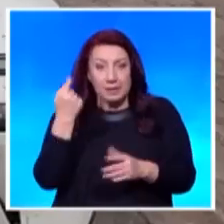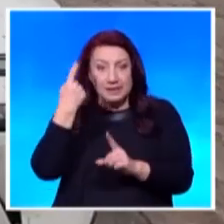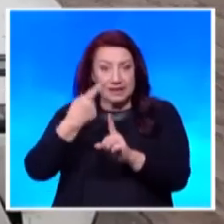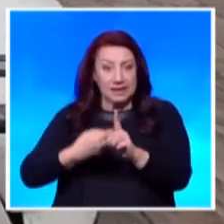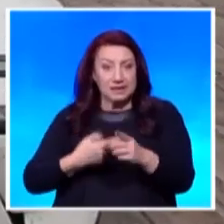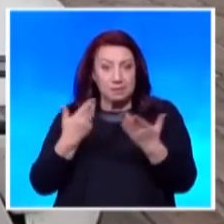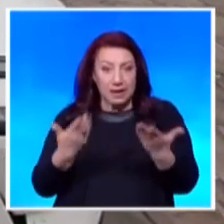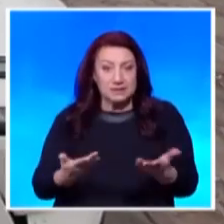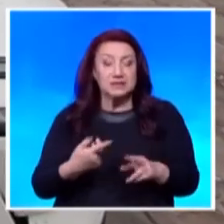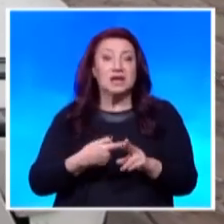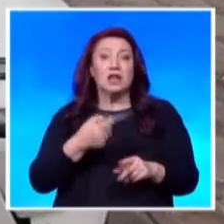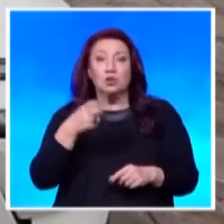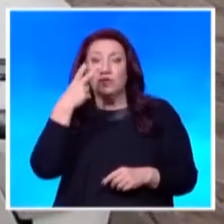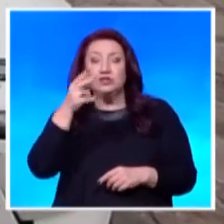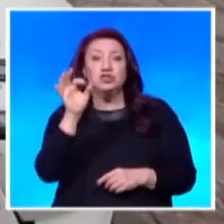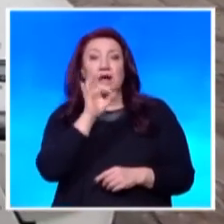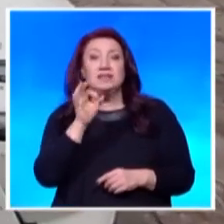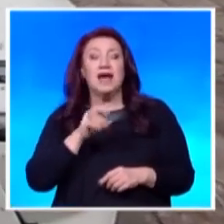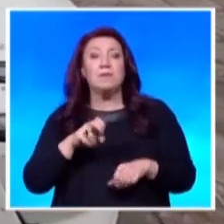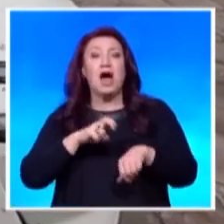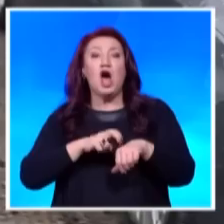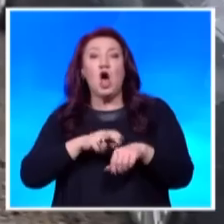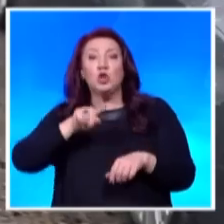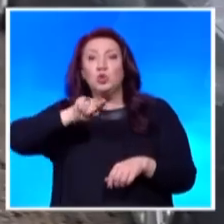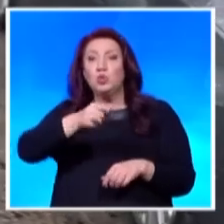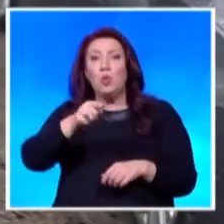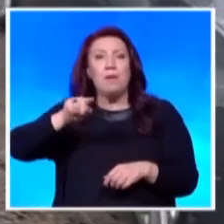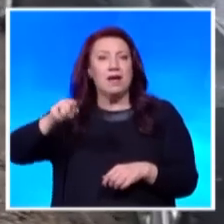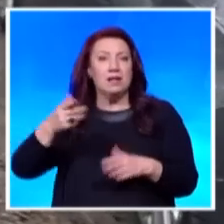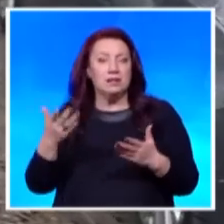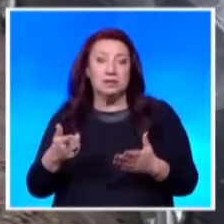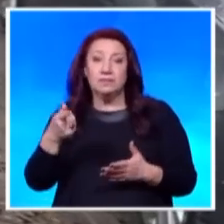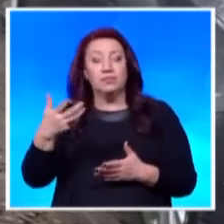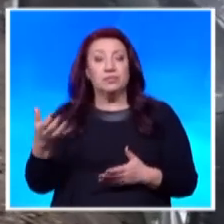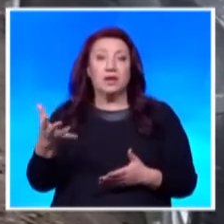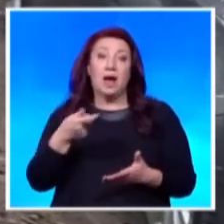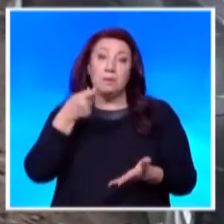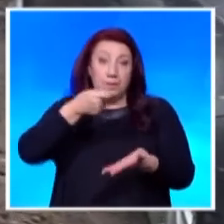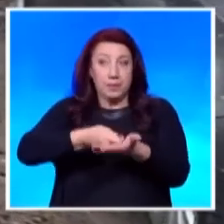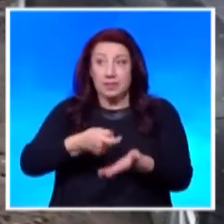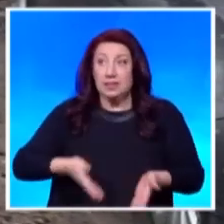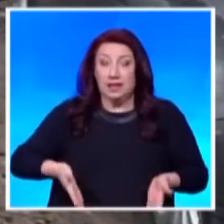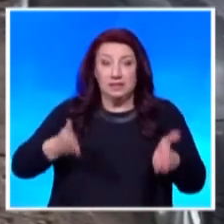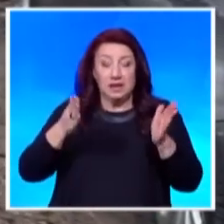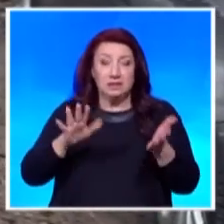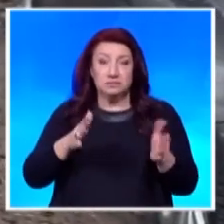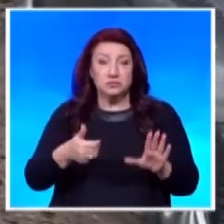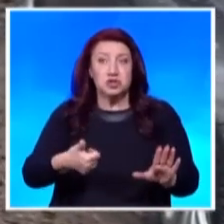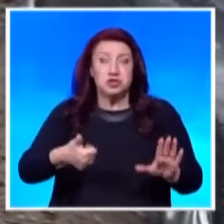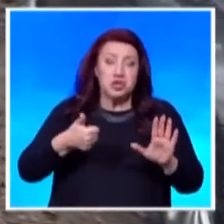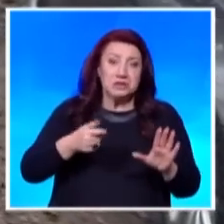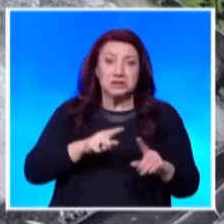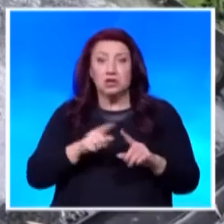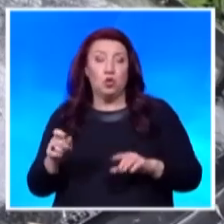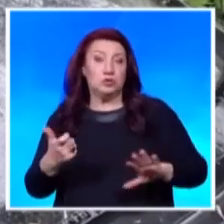поставила абсолютно никакви дюбели, поне не се вижда на първа ръка и е взела около 6-7 хиляди лева от самите хора. Иначе